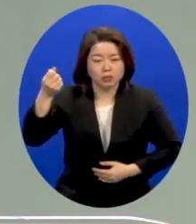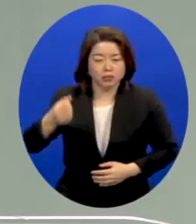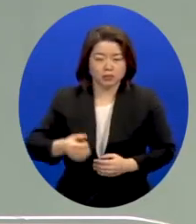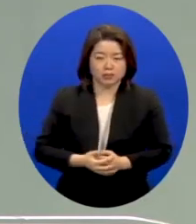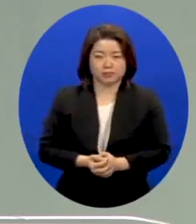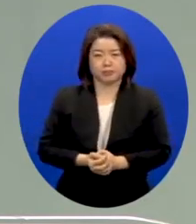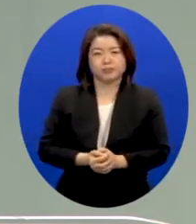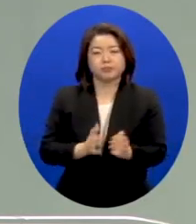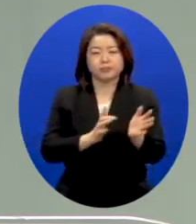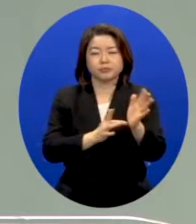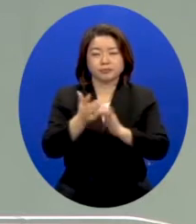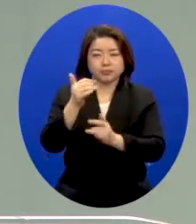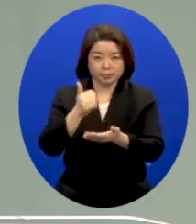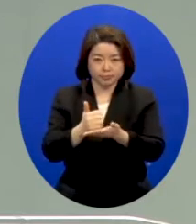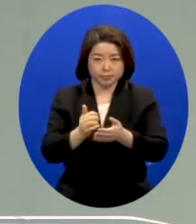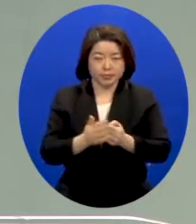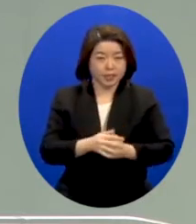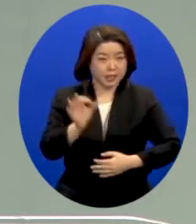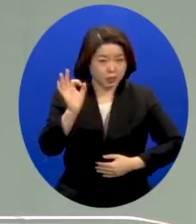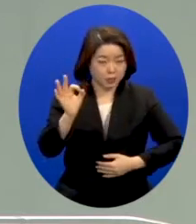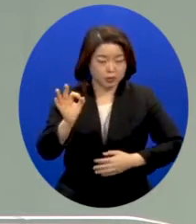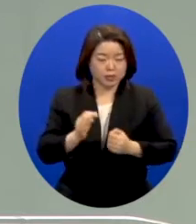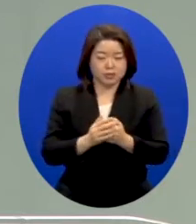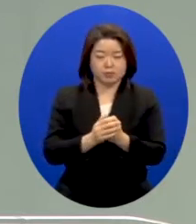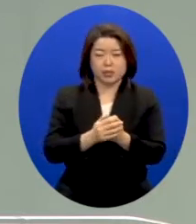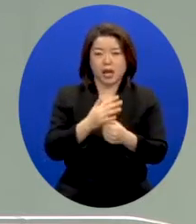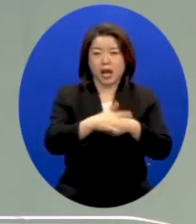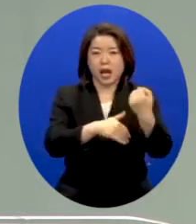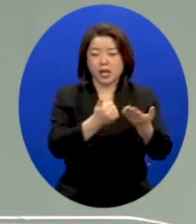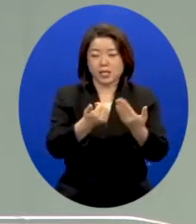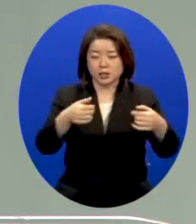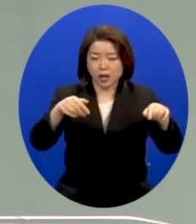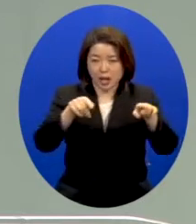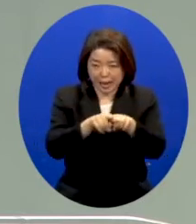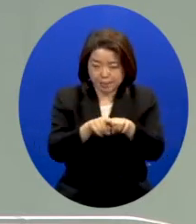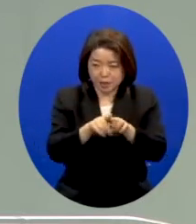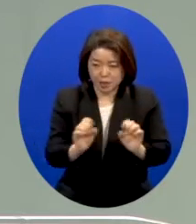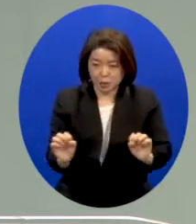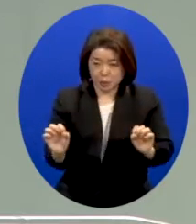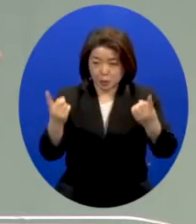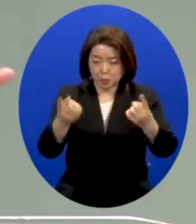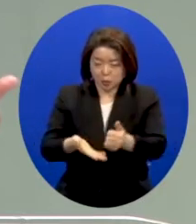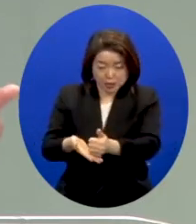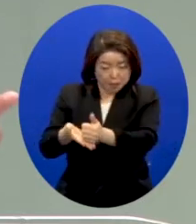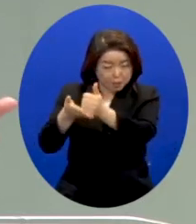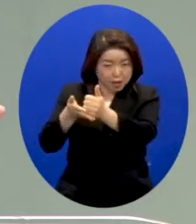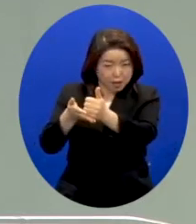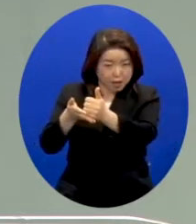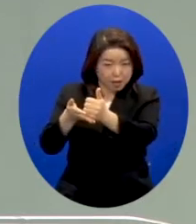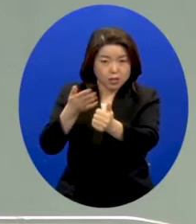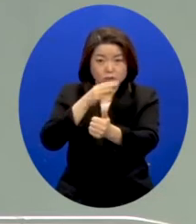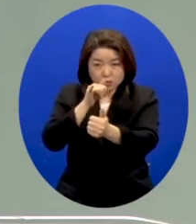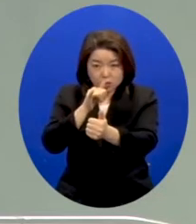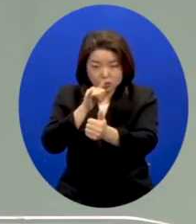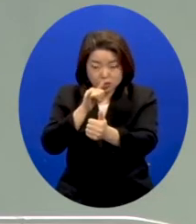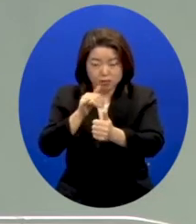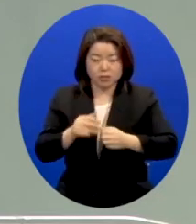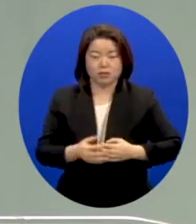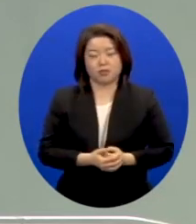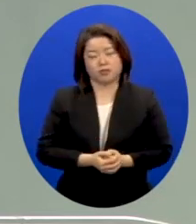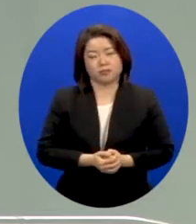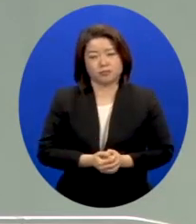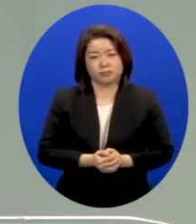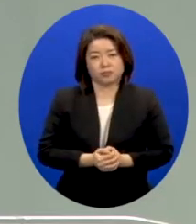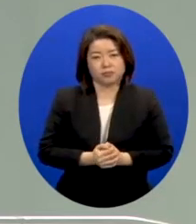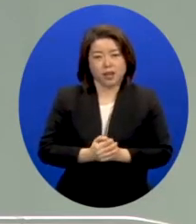예수님께서 돈이 하나님과 함께 그렇게 섬김을 받을 수 있는 대상이 라고 말씀하셨어 마태복음 6장